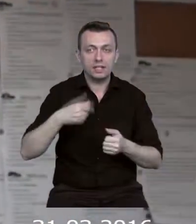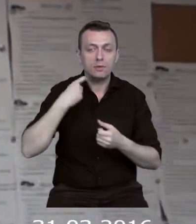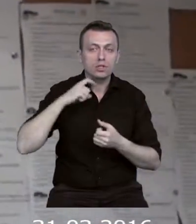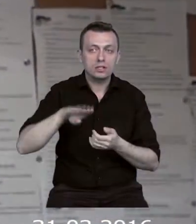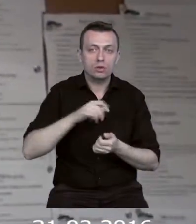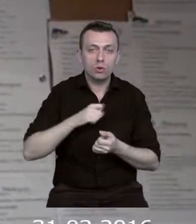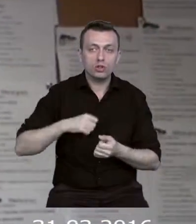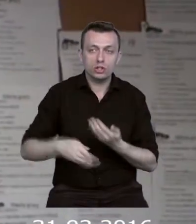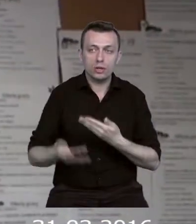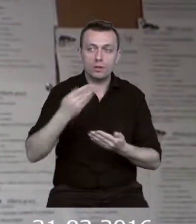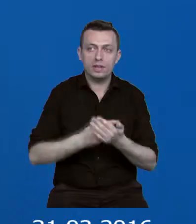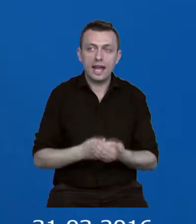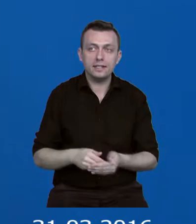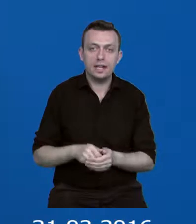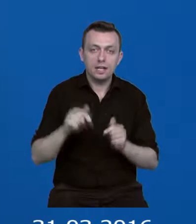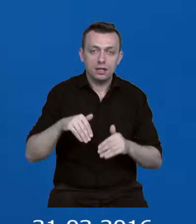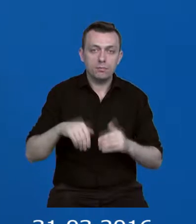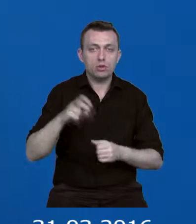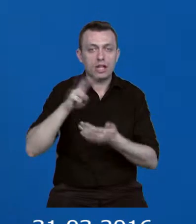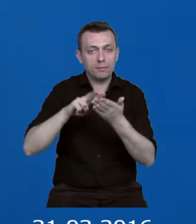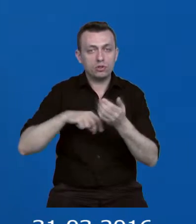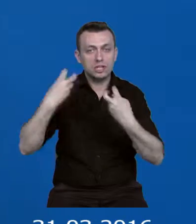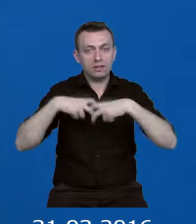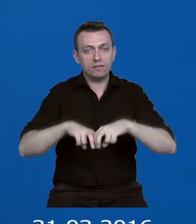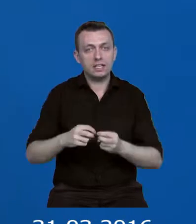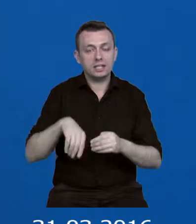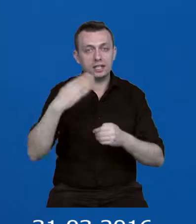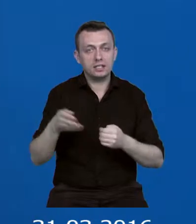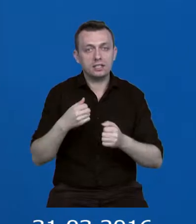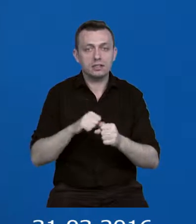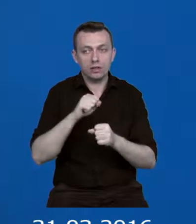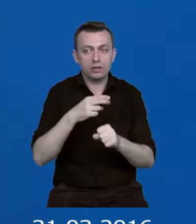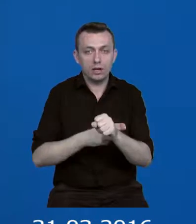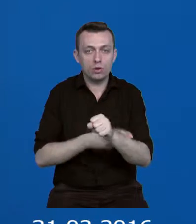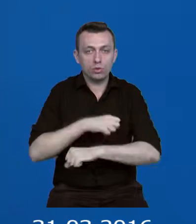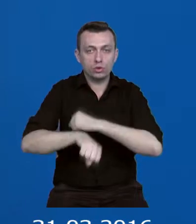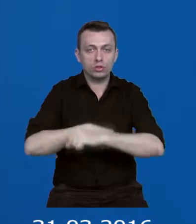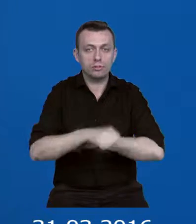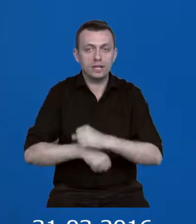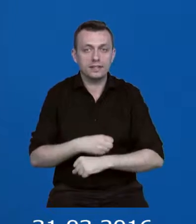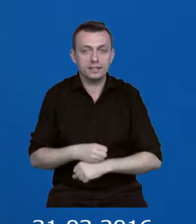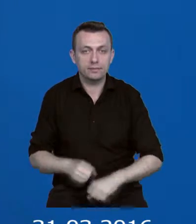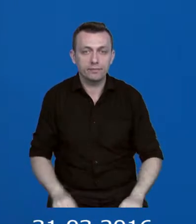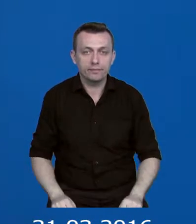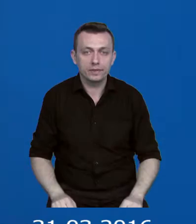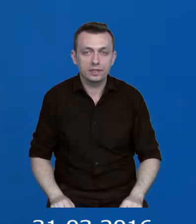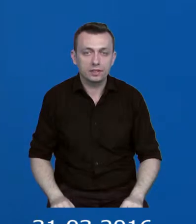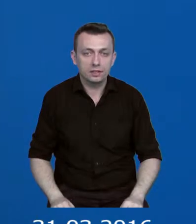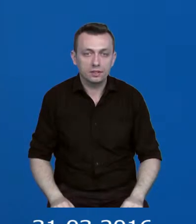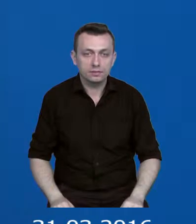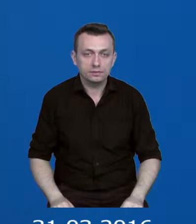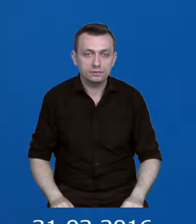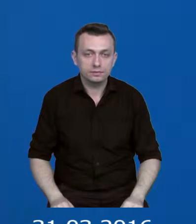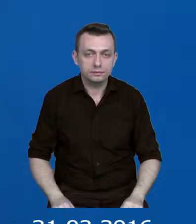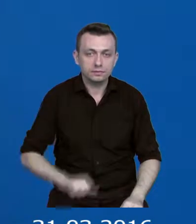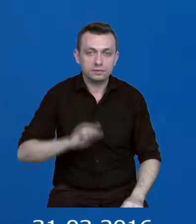do 15 kwietnia. Gospodarstwa i firmy mogą wziąć udział w powiatowym konkursie Lew Kutnowski.